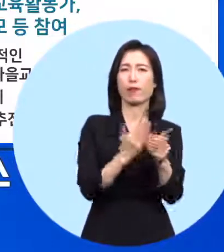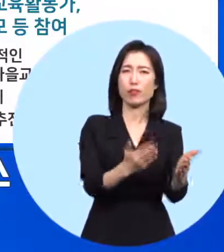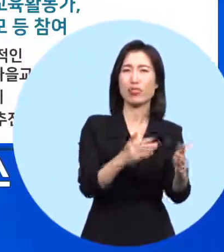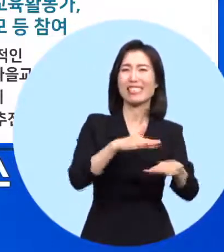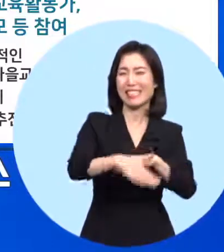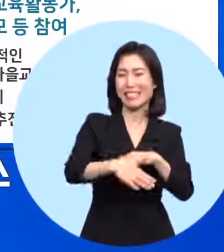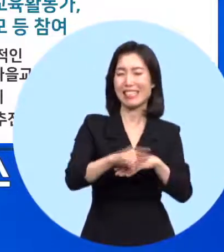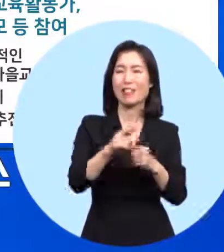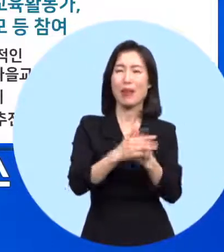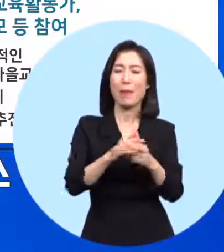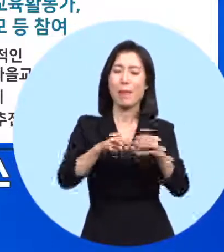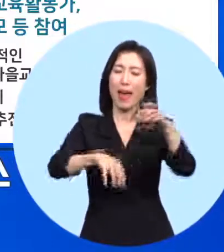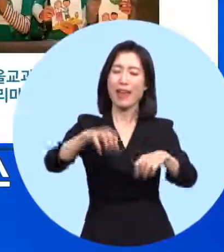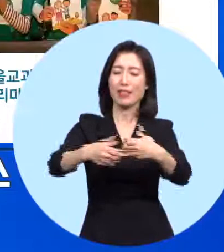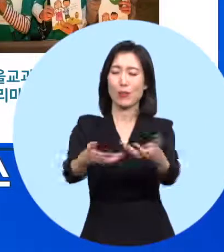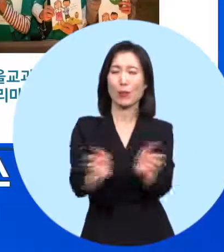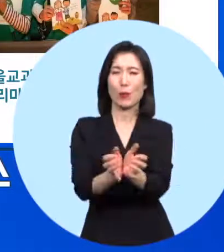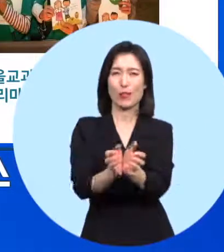공동체가 운영되고 있습니다.